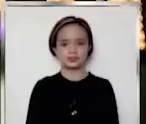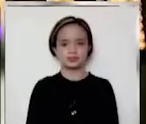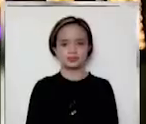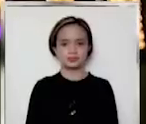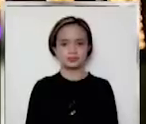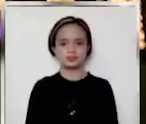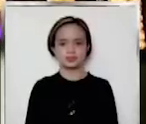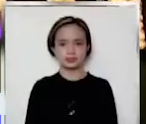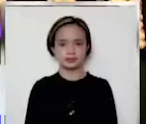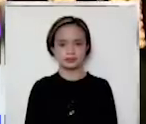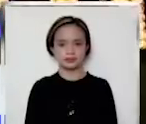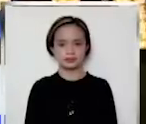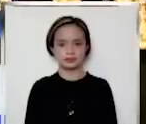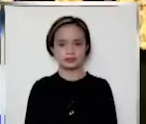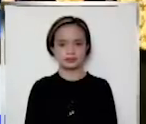Rafi!